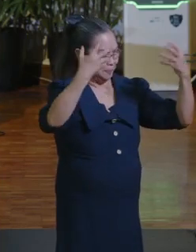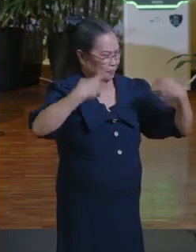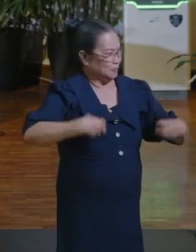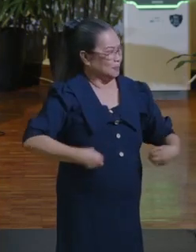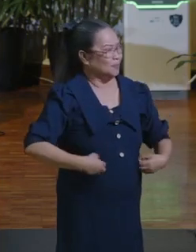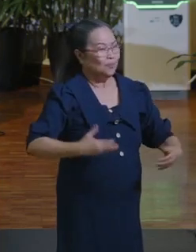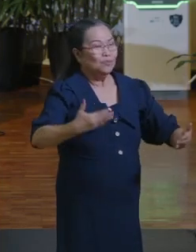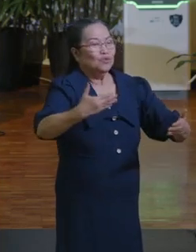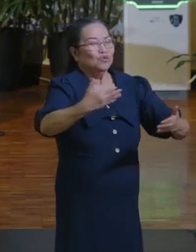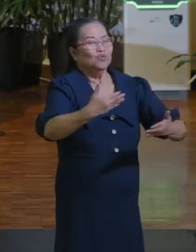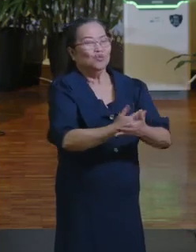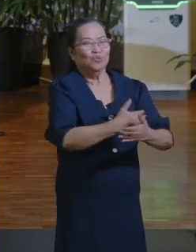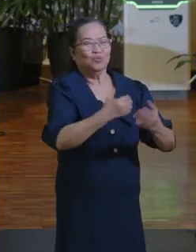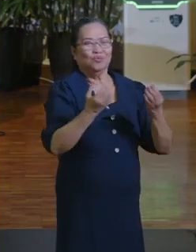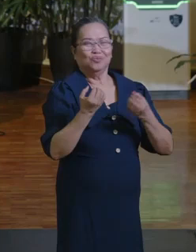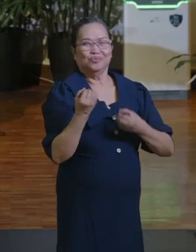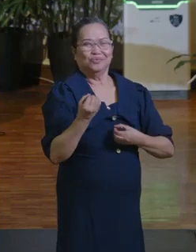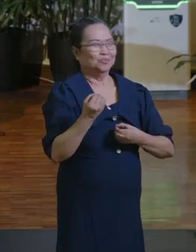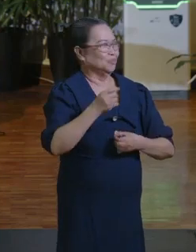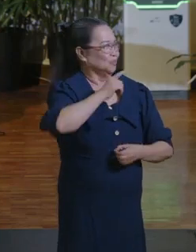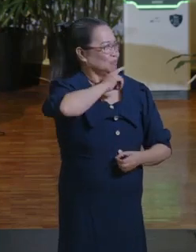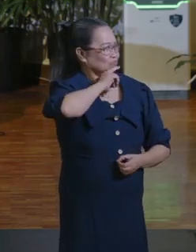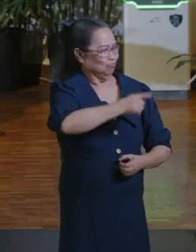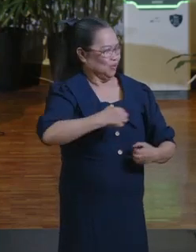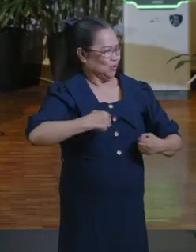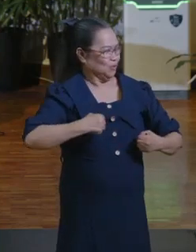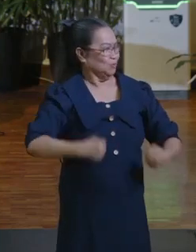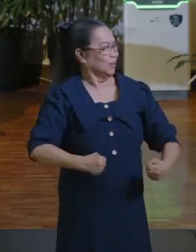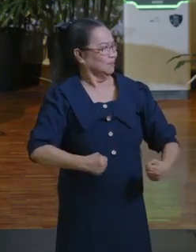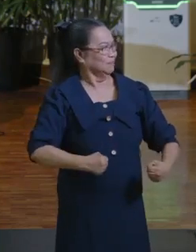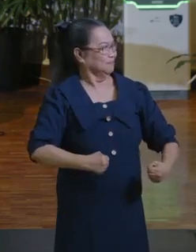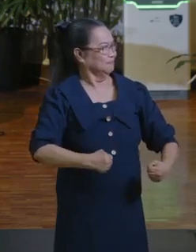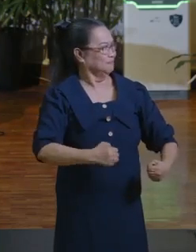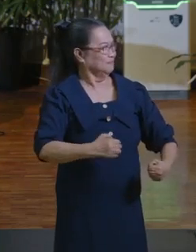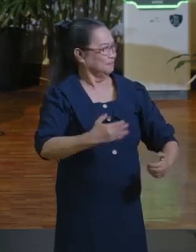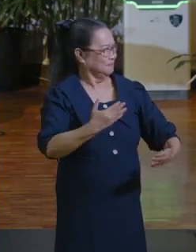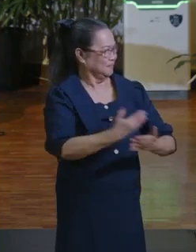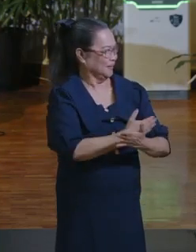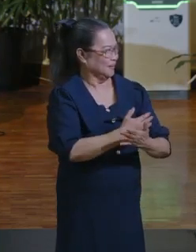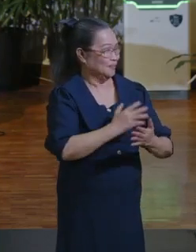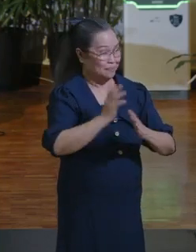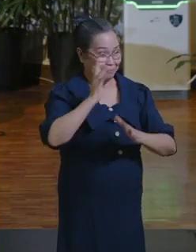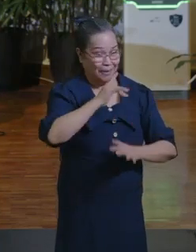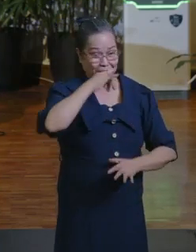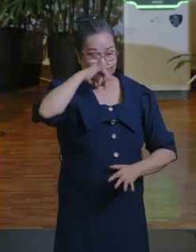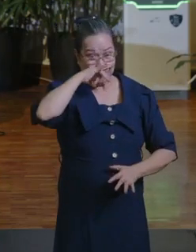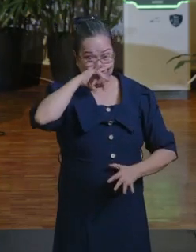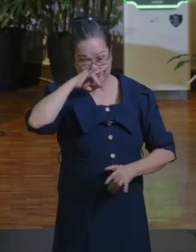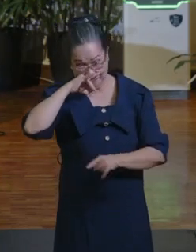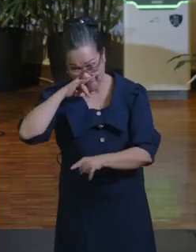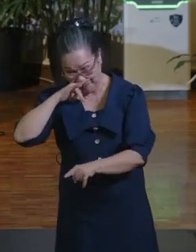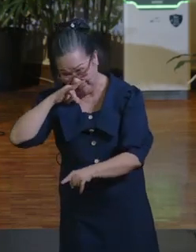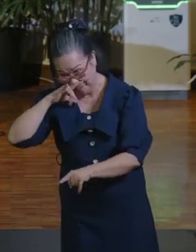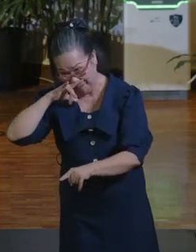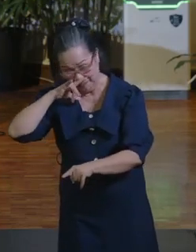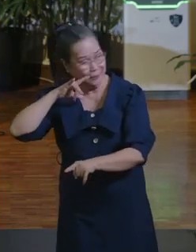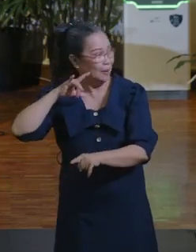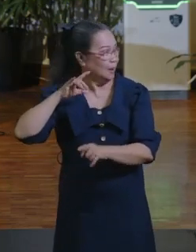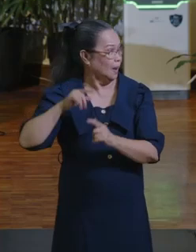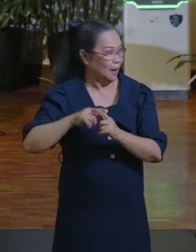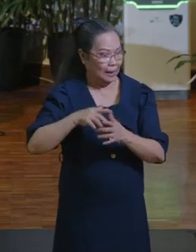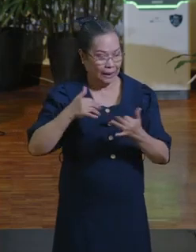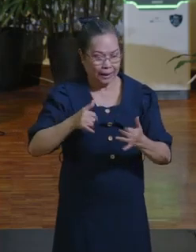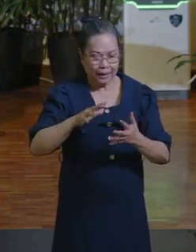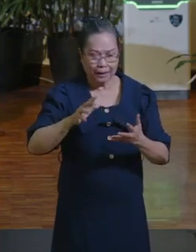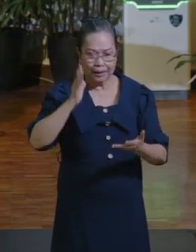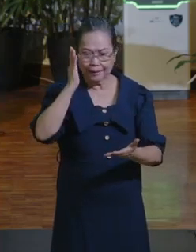ng tunay na lalaki. Kasi virilis eh. No? So ganun po yung imagery na pinipaint